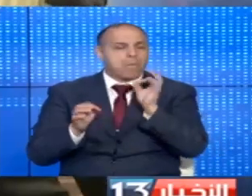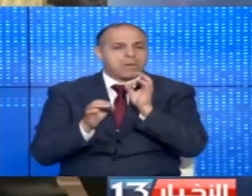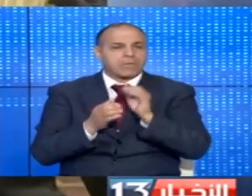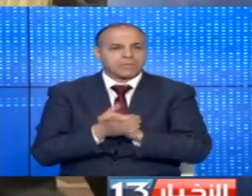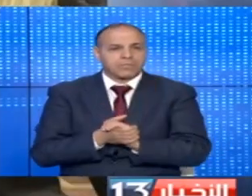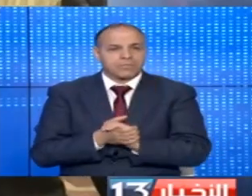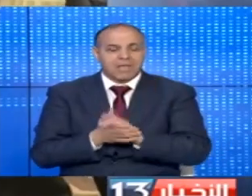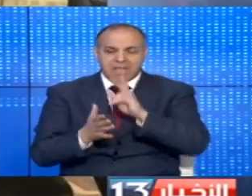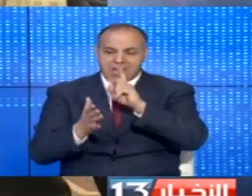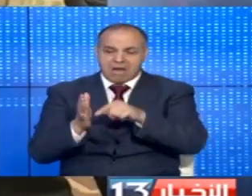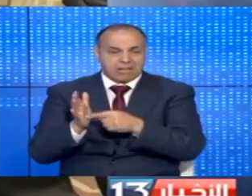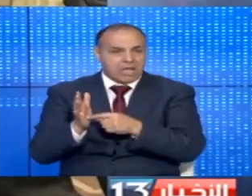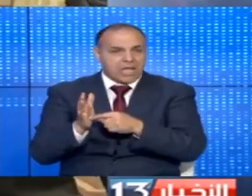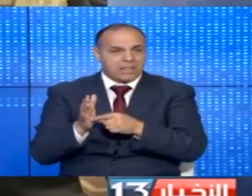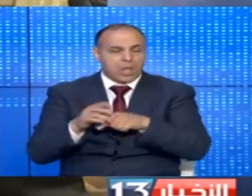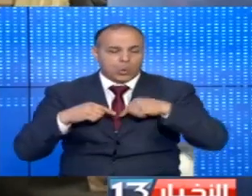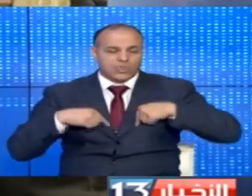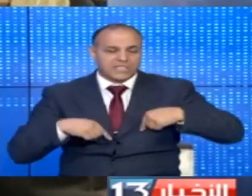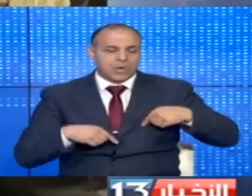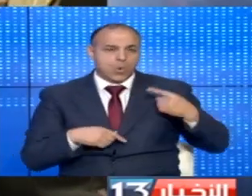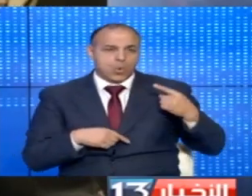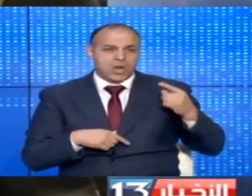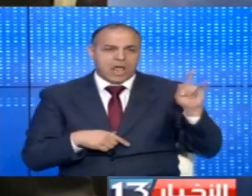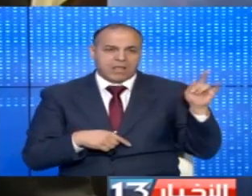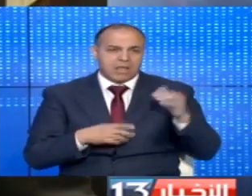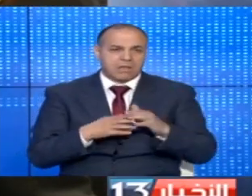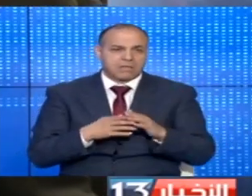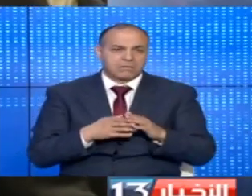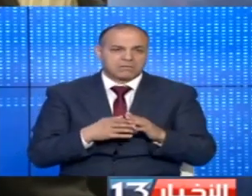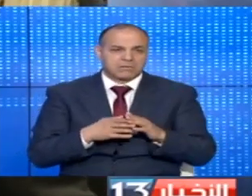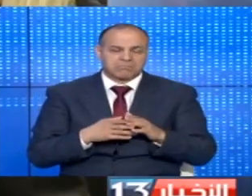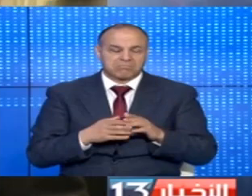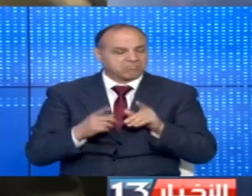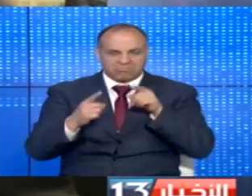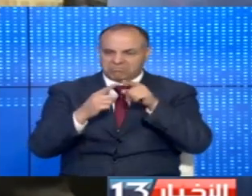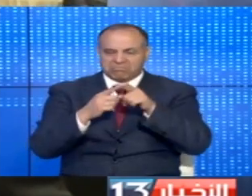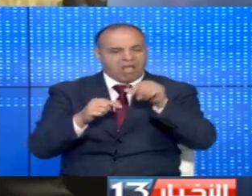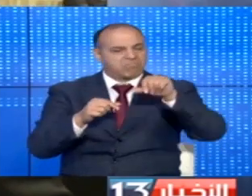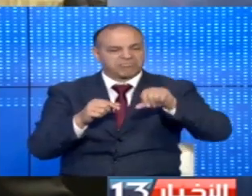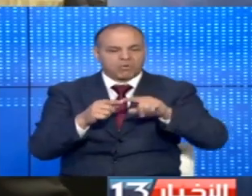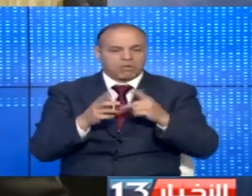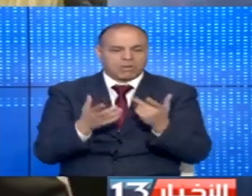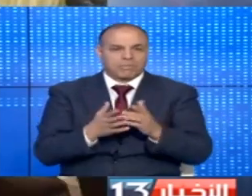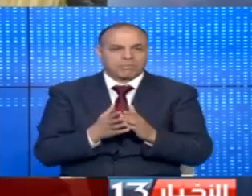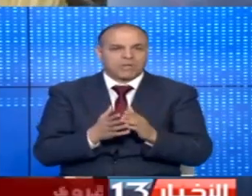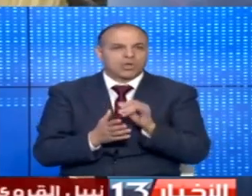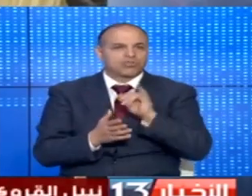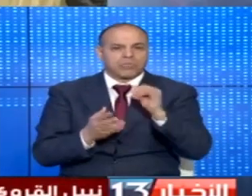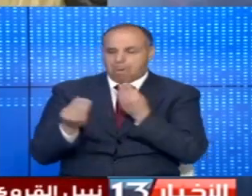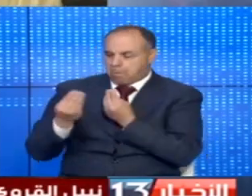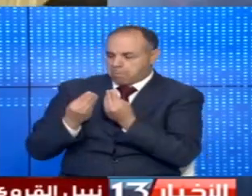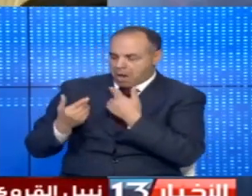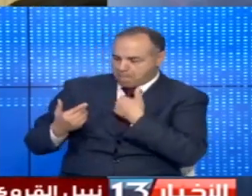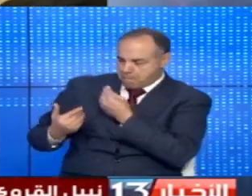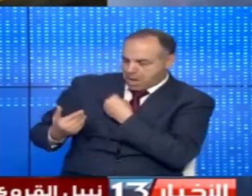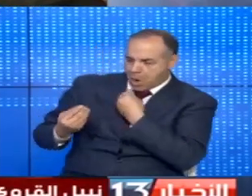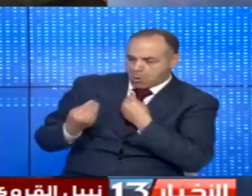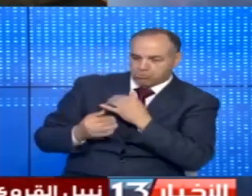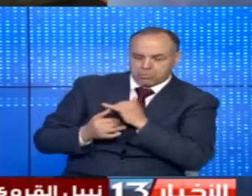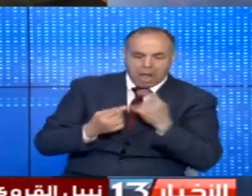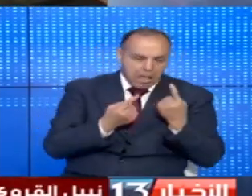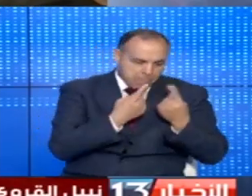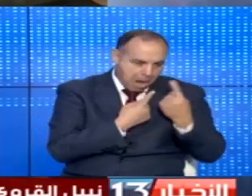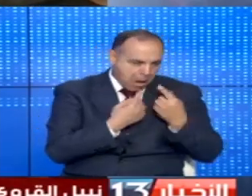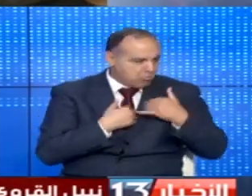القرارات اللي اخذهم رئيس الحكومه ومهم شخصا يبين شفنا عمر متجاوره معنا عمره ما تحدث